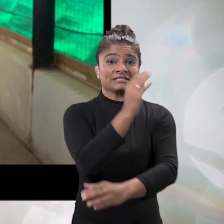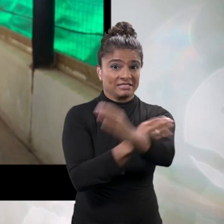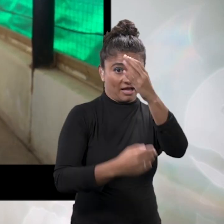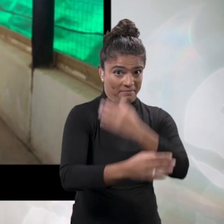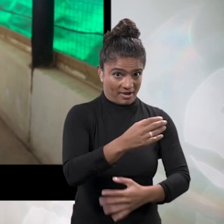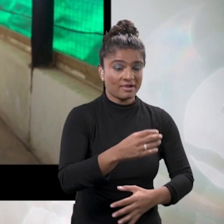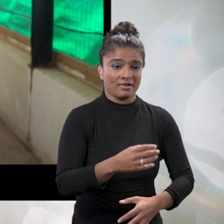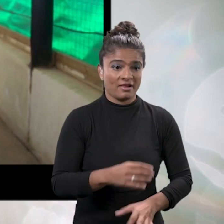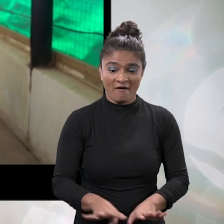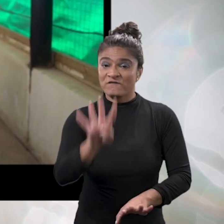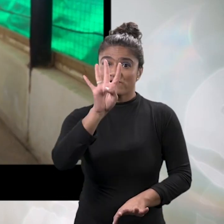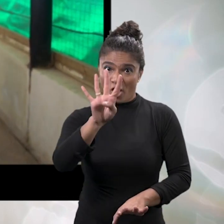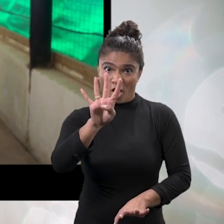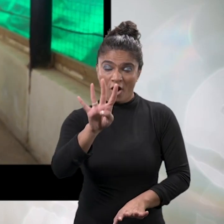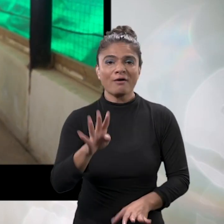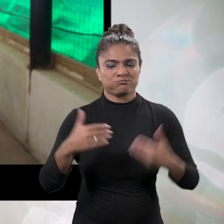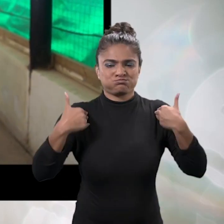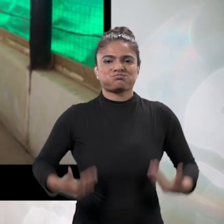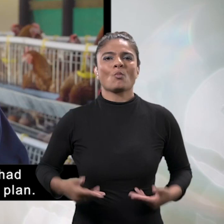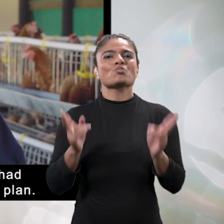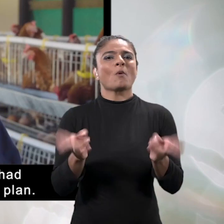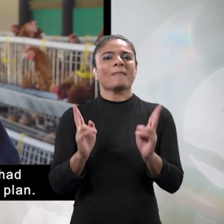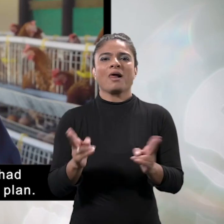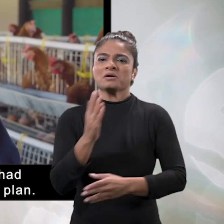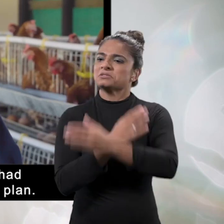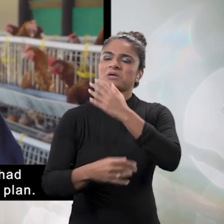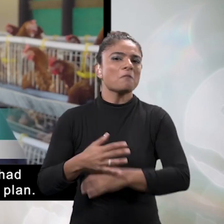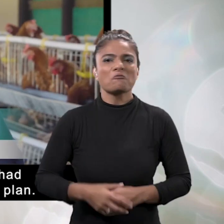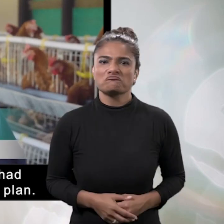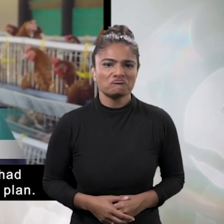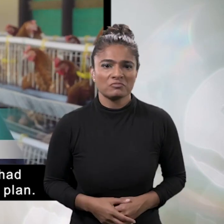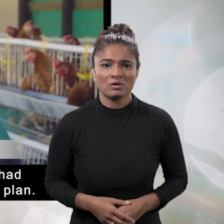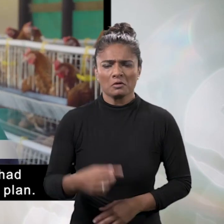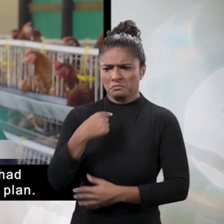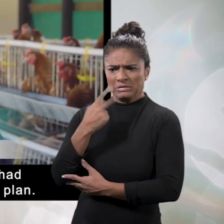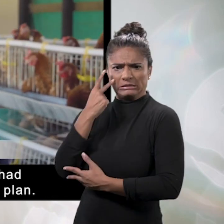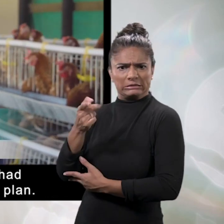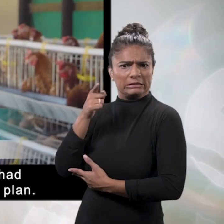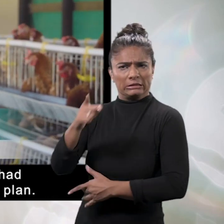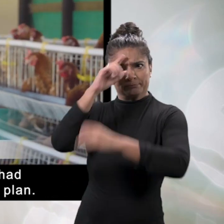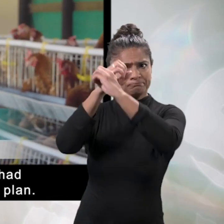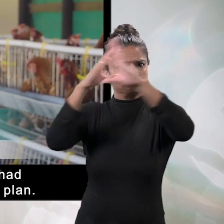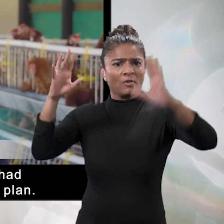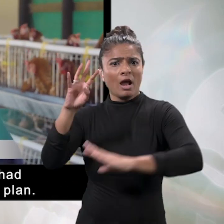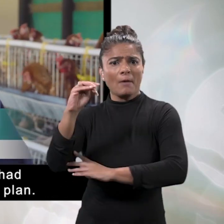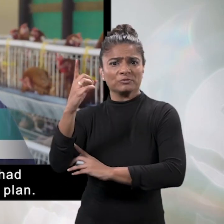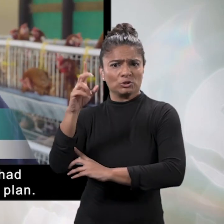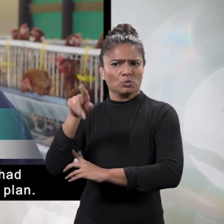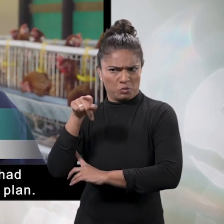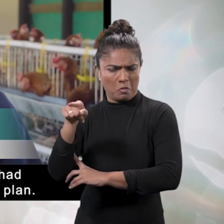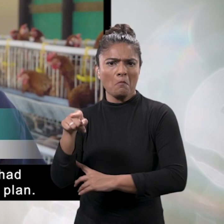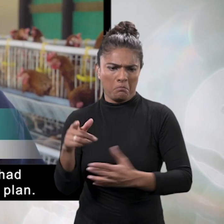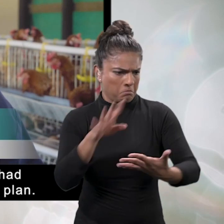kuba abawu-4 abangekho disabled. Kodwa-ke okwamanje ngingathi lo mbono